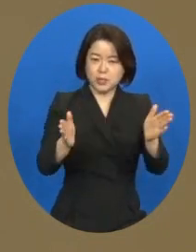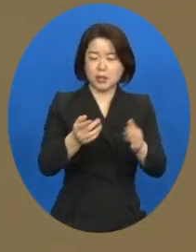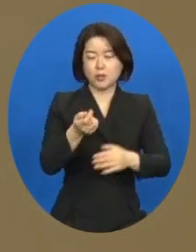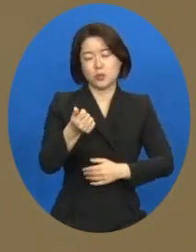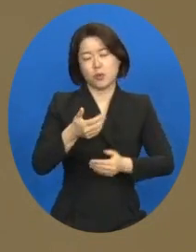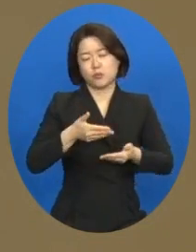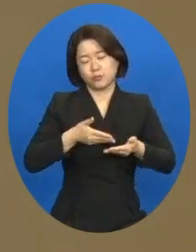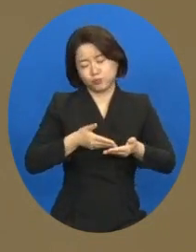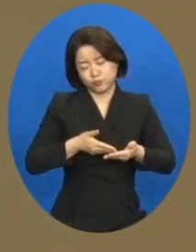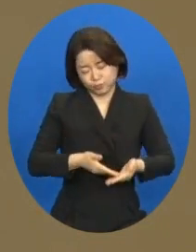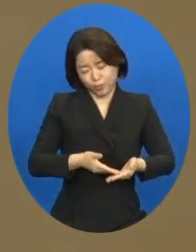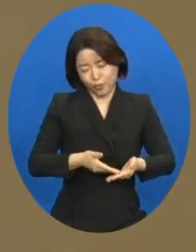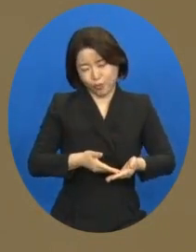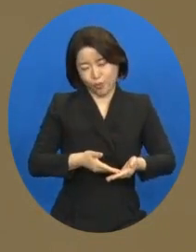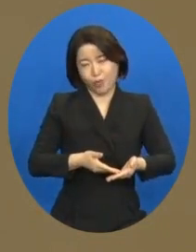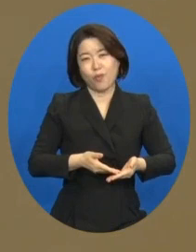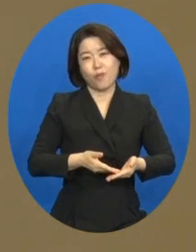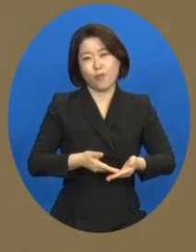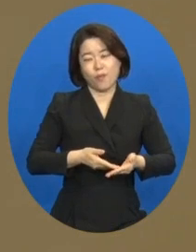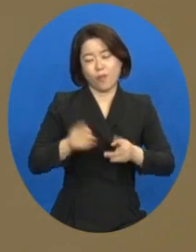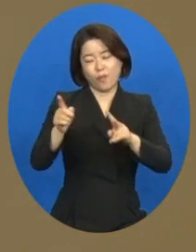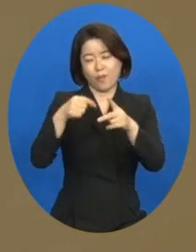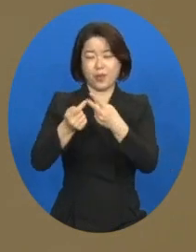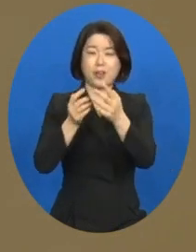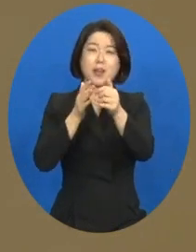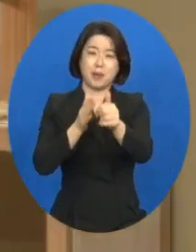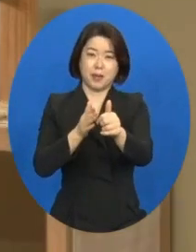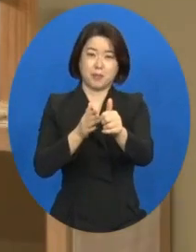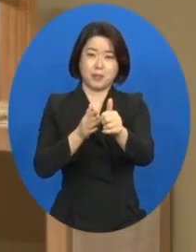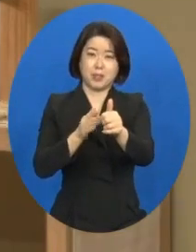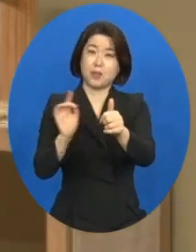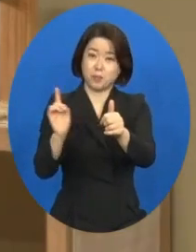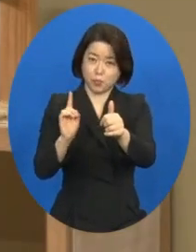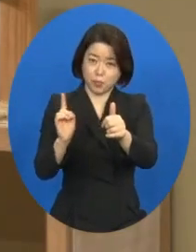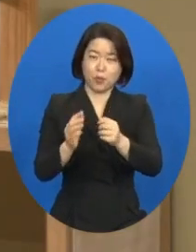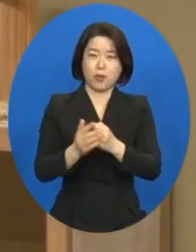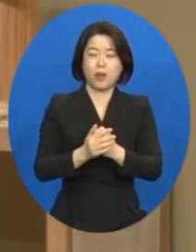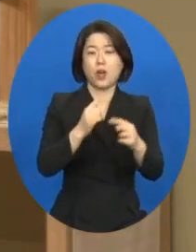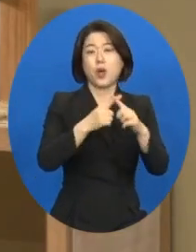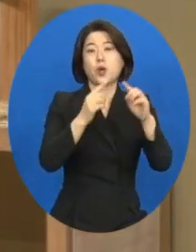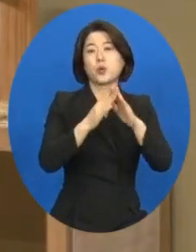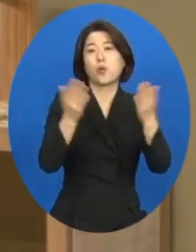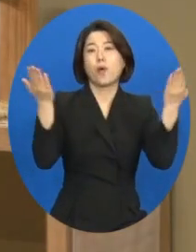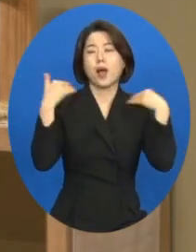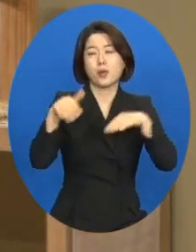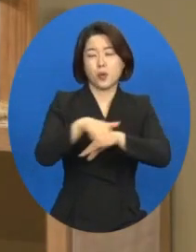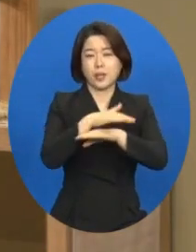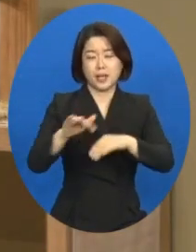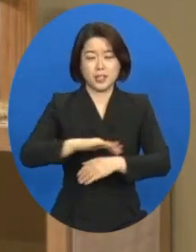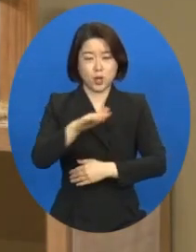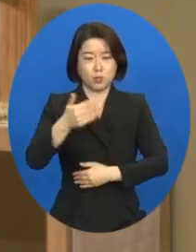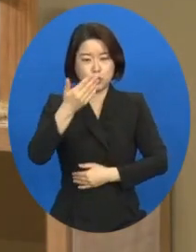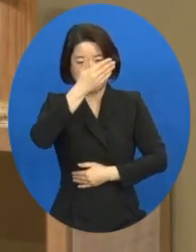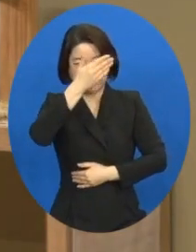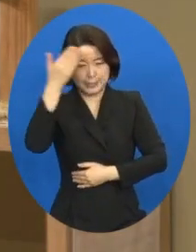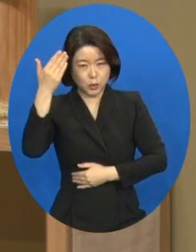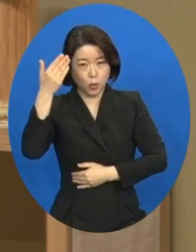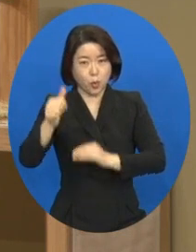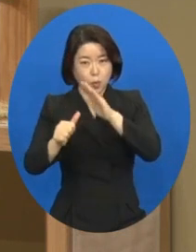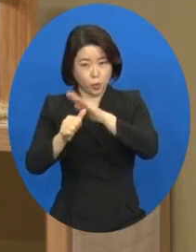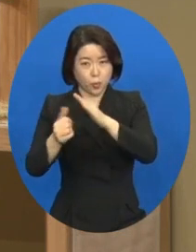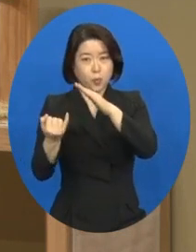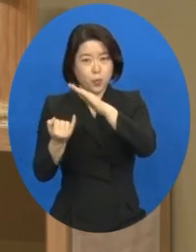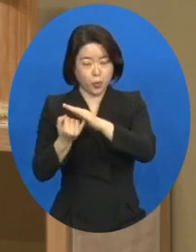무겁게 시작되는 것을 좀 양해해 주시기 바랍니다. 교회 학교에 다니는 우리 청소년들 또